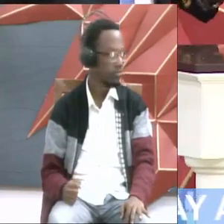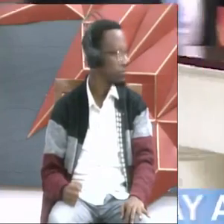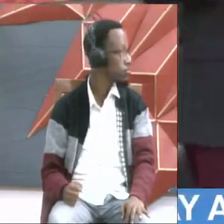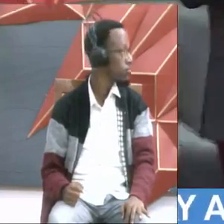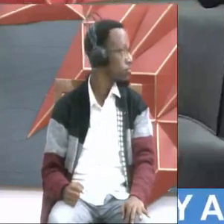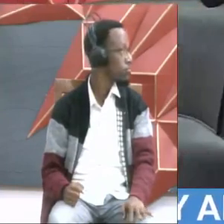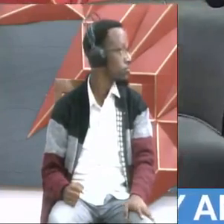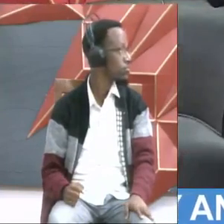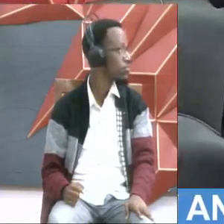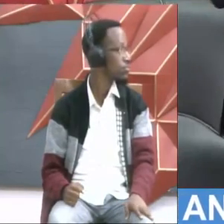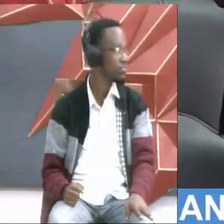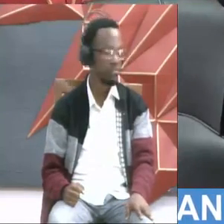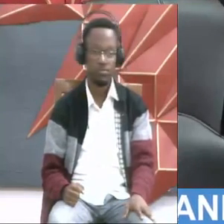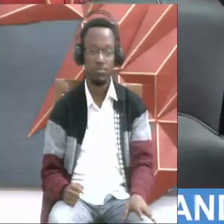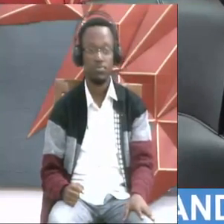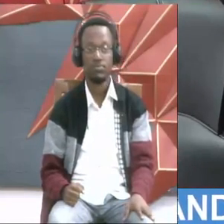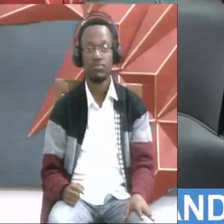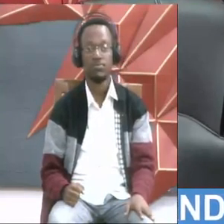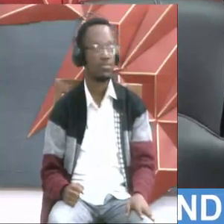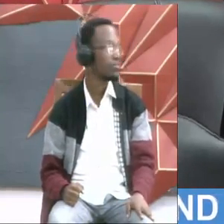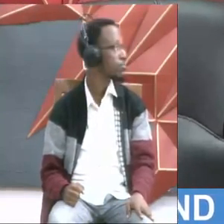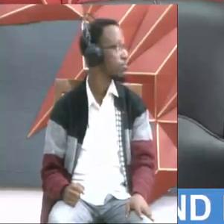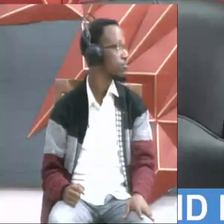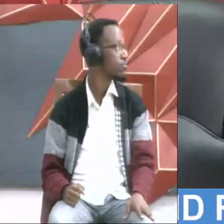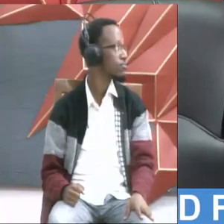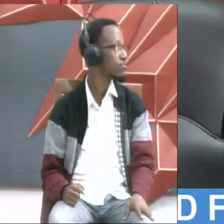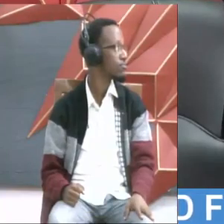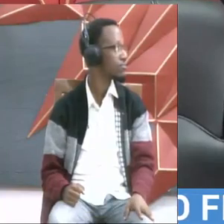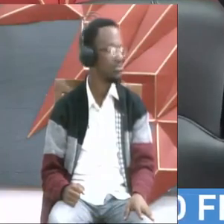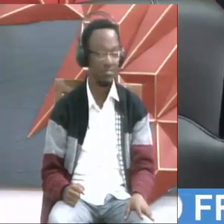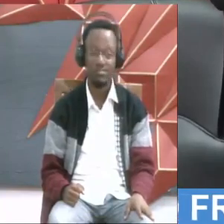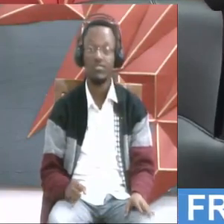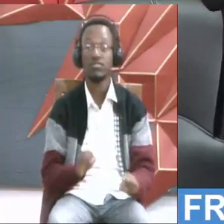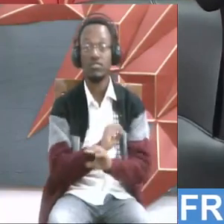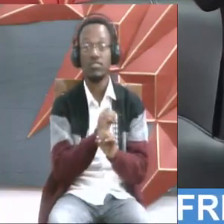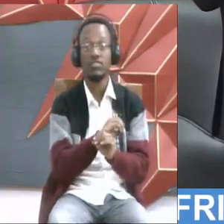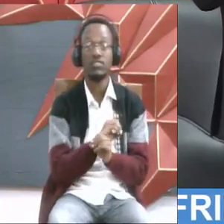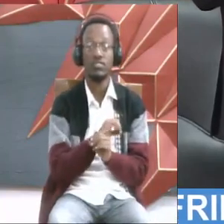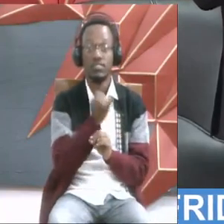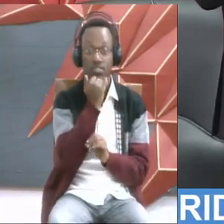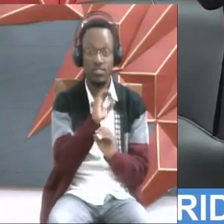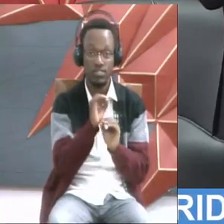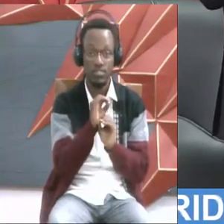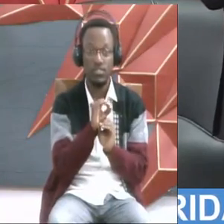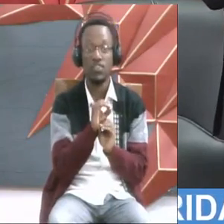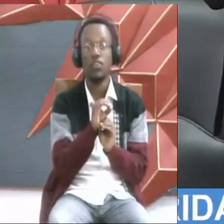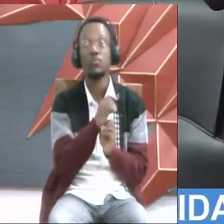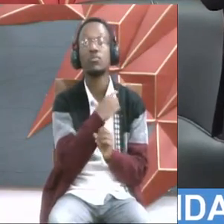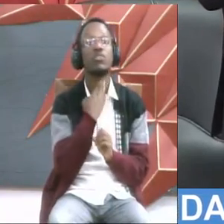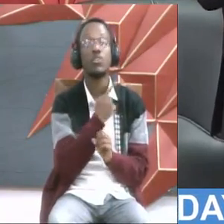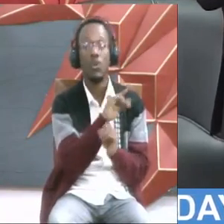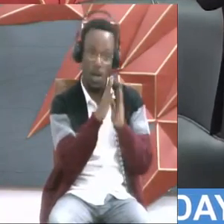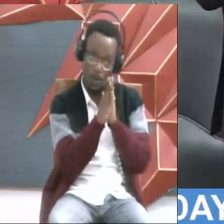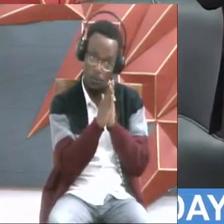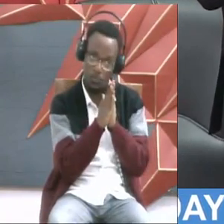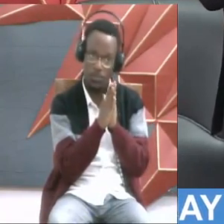ntabwo yibeshye ariko ndagira ngo aho bari bari udusengera kuko yarari munsi yo gusigwa